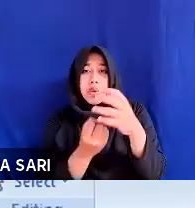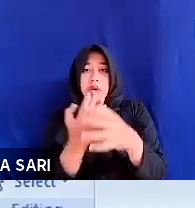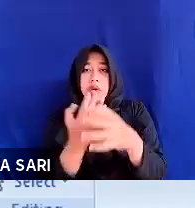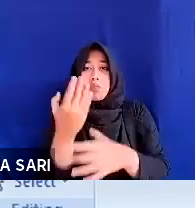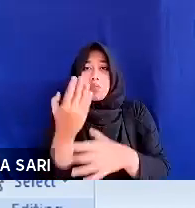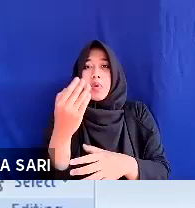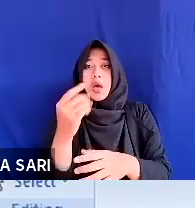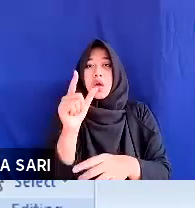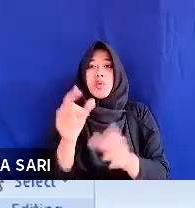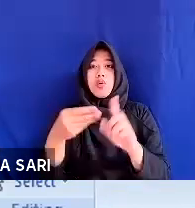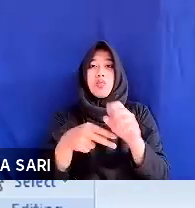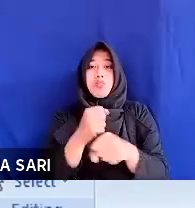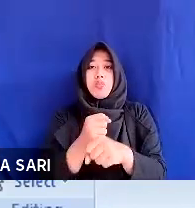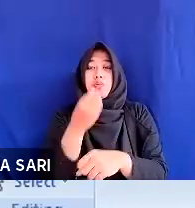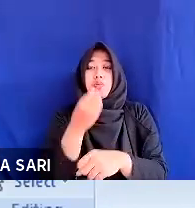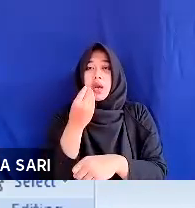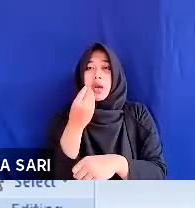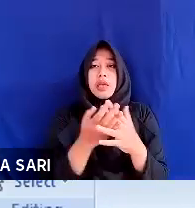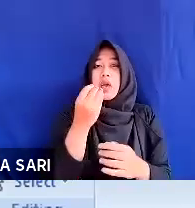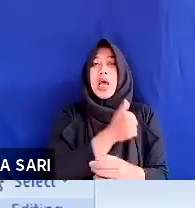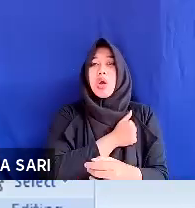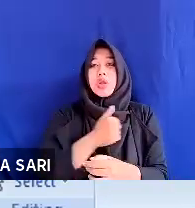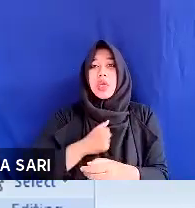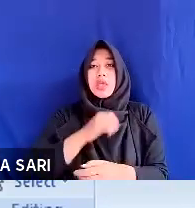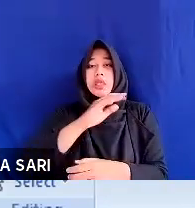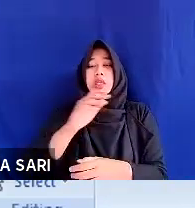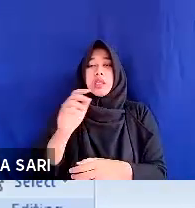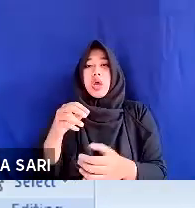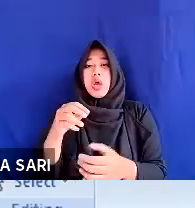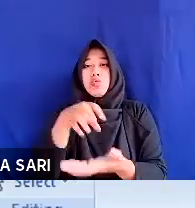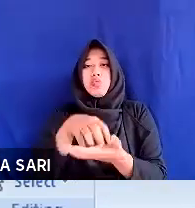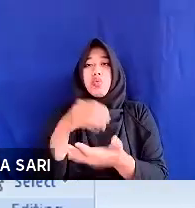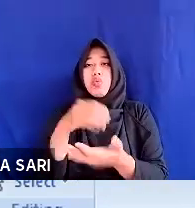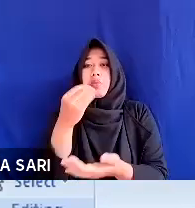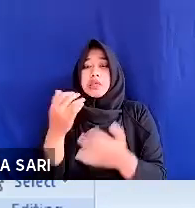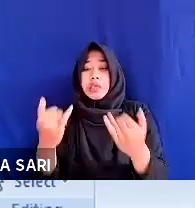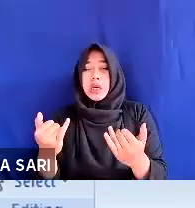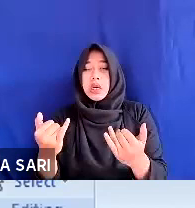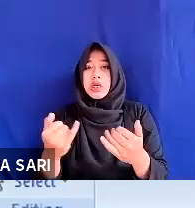mana-mana saat ini memang sedang dibangun. Lumbung itu dipandang sebagai model perangkat